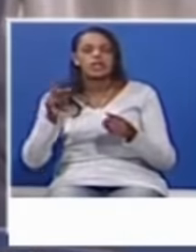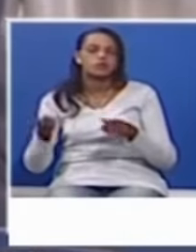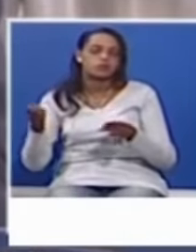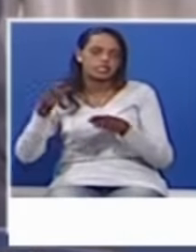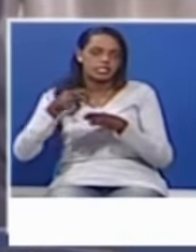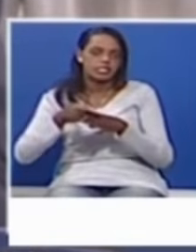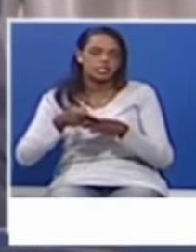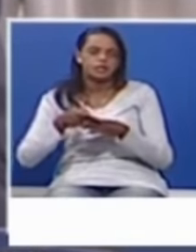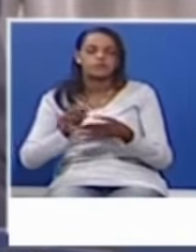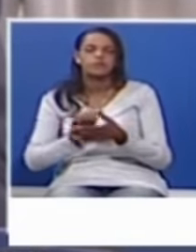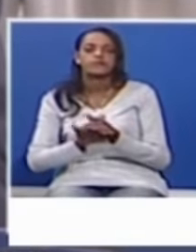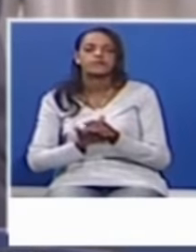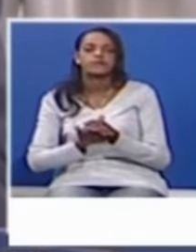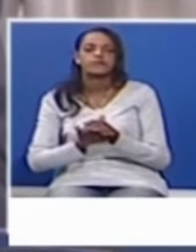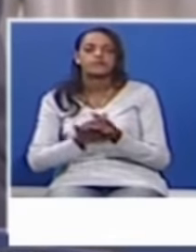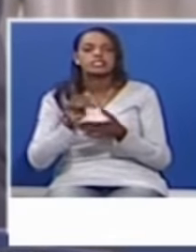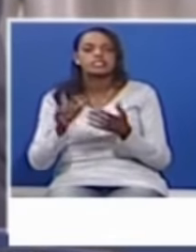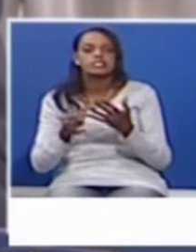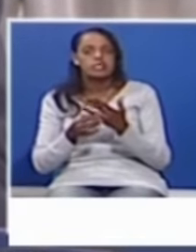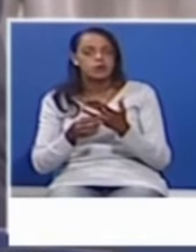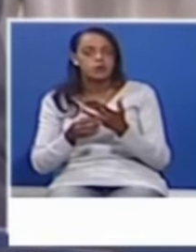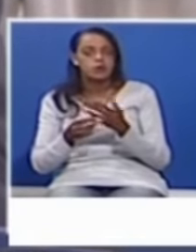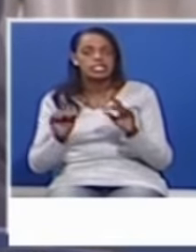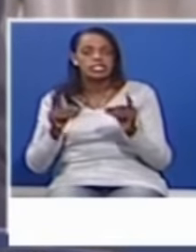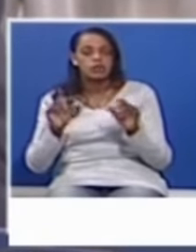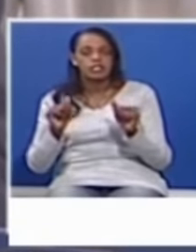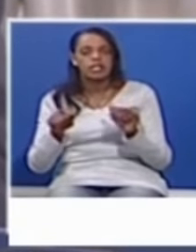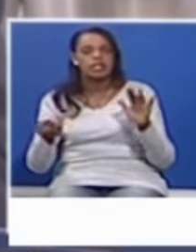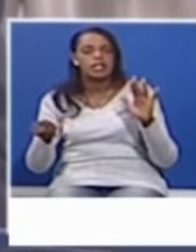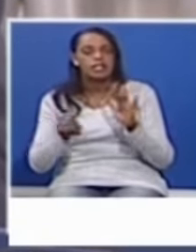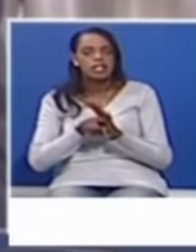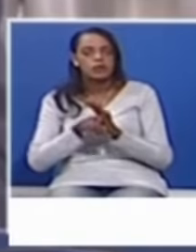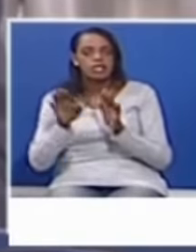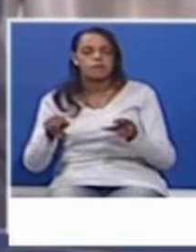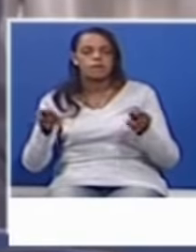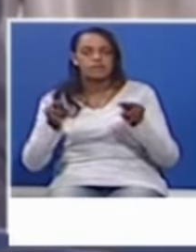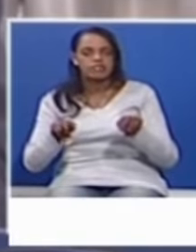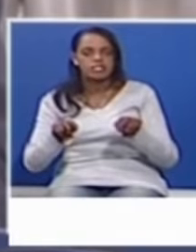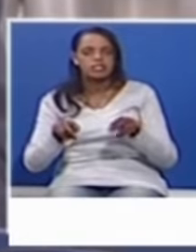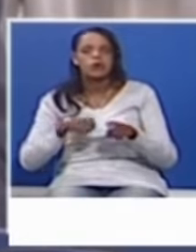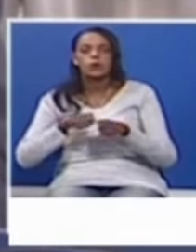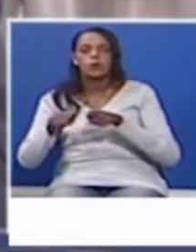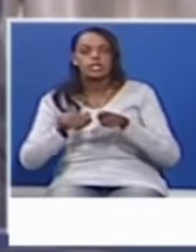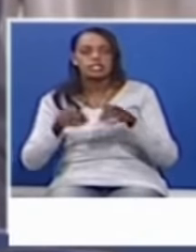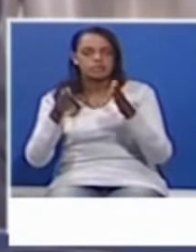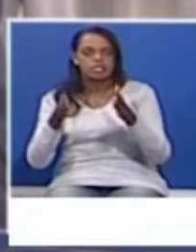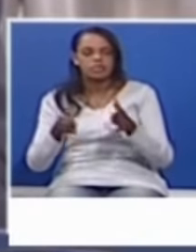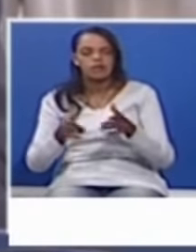እተን ሰብ ቃል ኪዳኖም ስለ ዝኾነ ሕጋው ናይ ቤት ፍርዲ ሰነድ መሰቅረባ